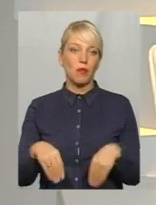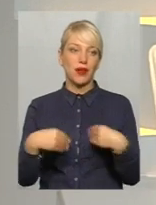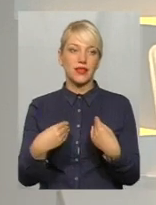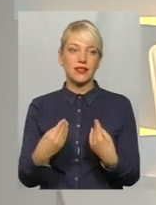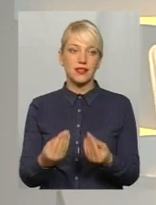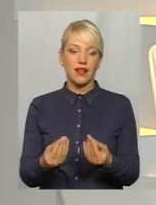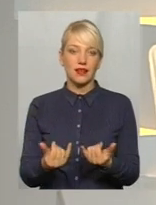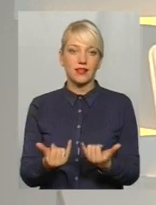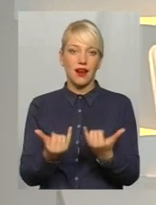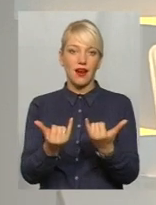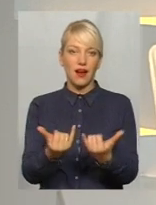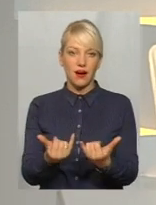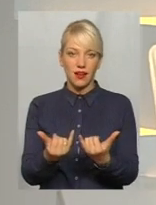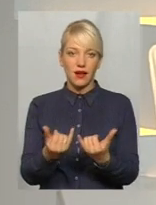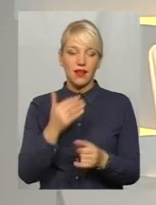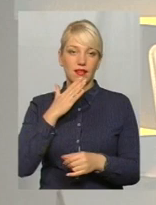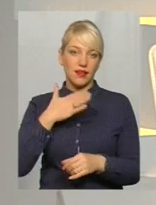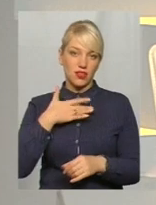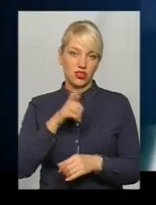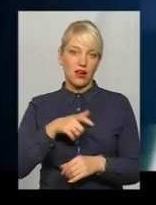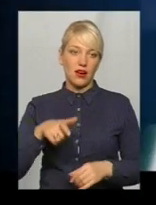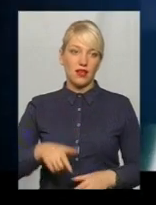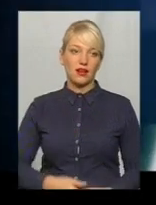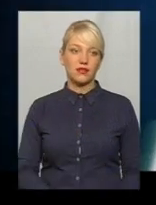для наших краян.